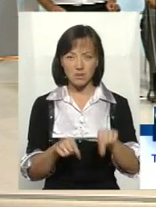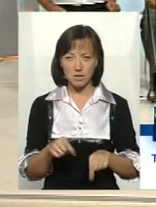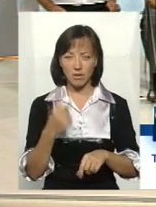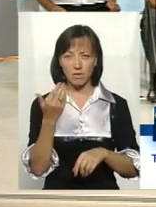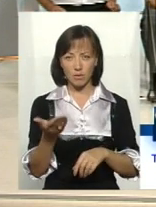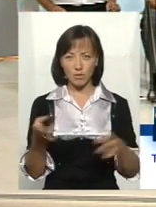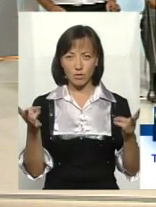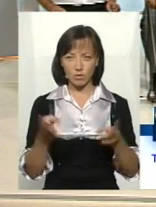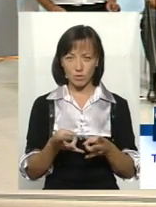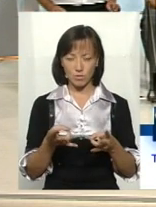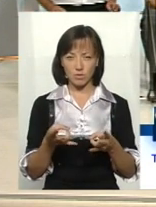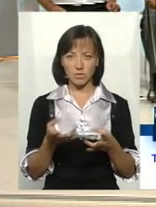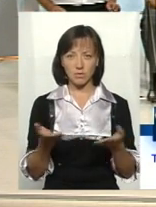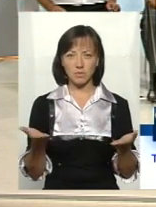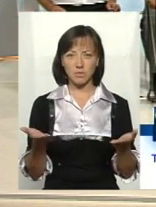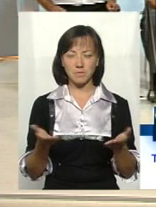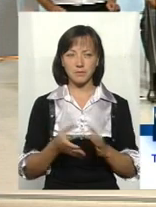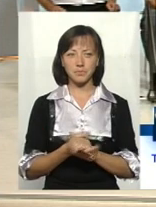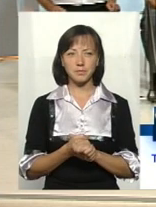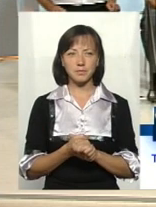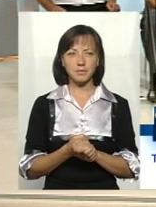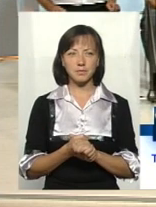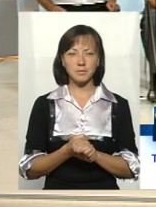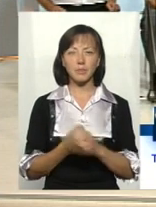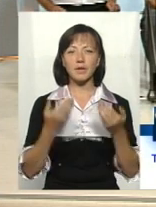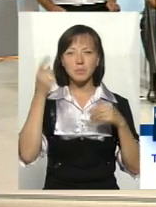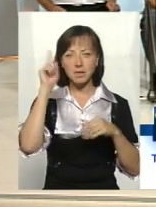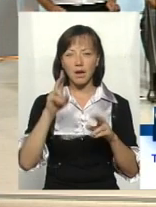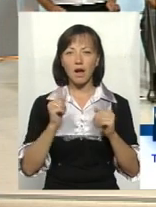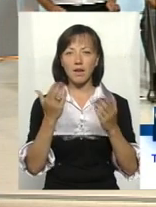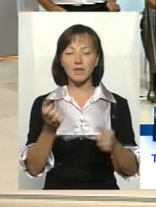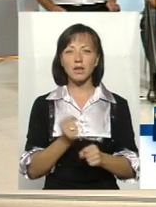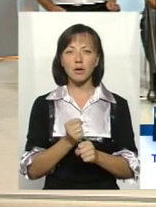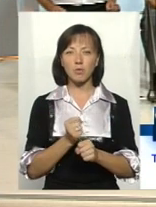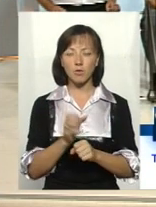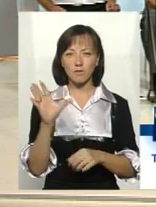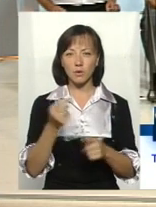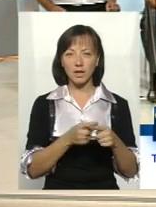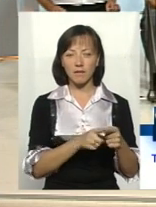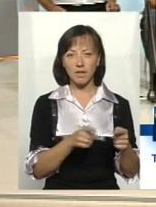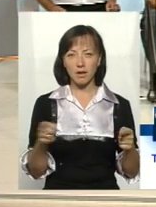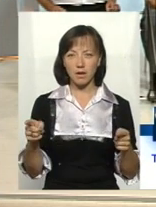вам нужно воспитать супер директора куда? Мы знаем, как вы работали все это время.